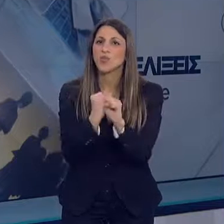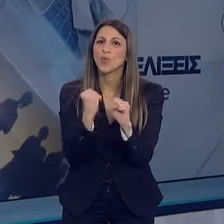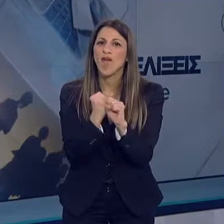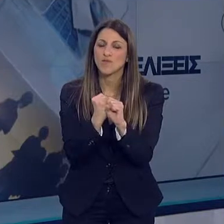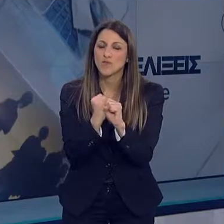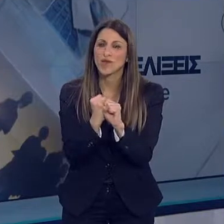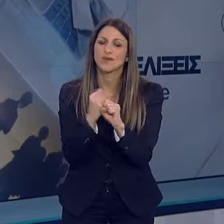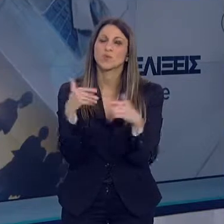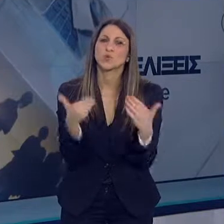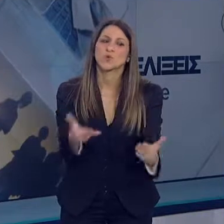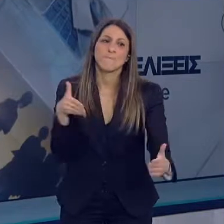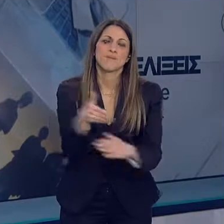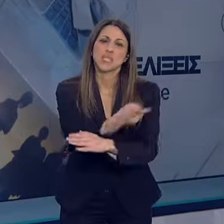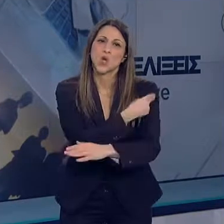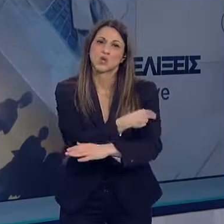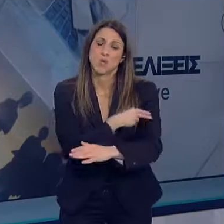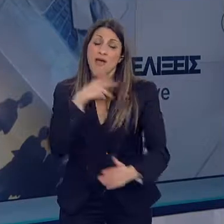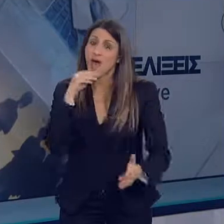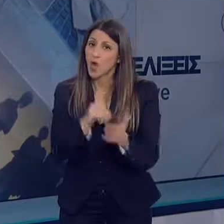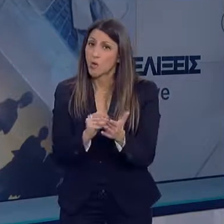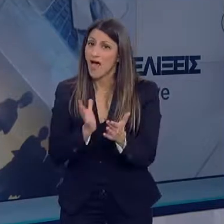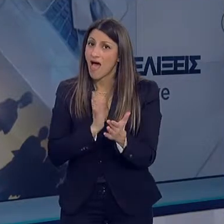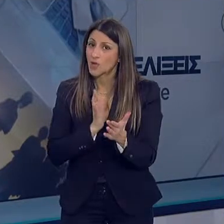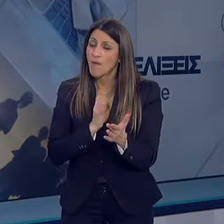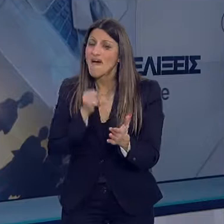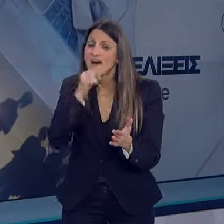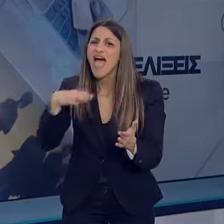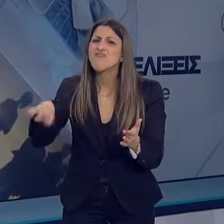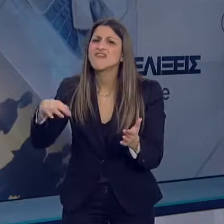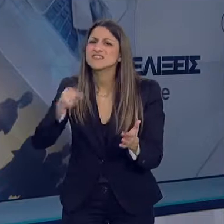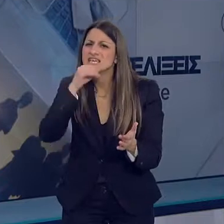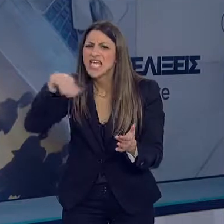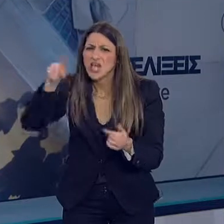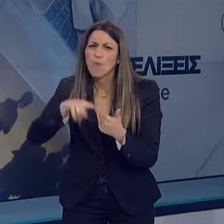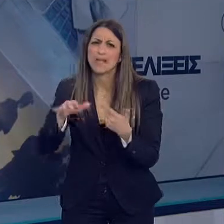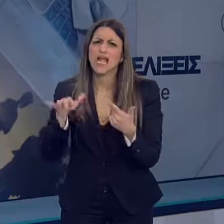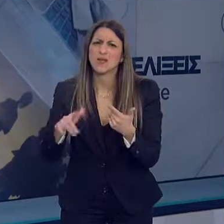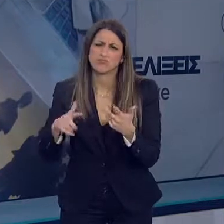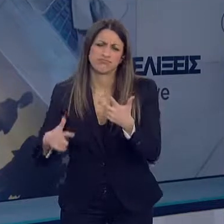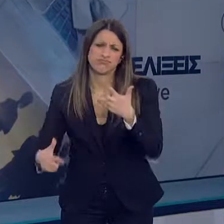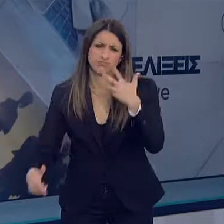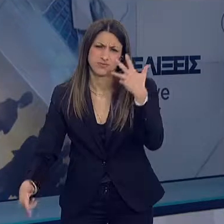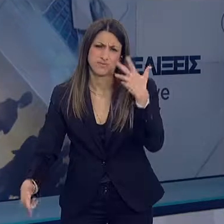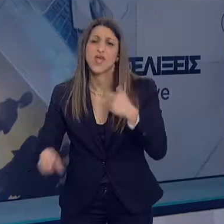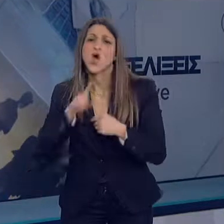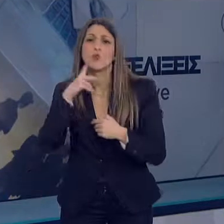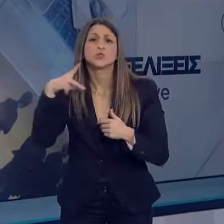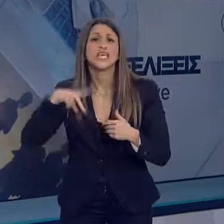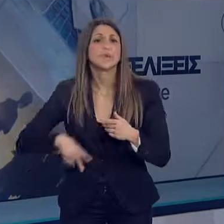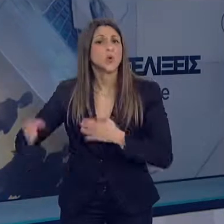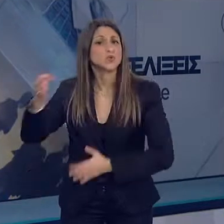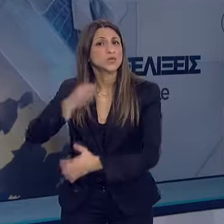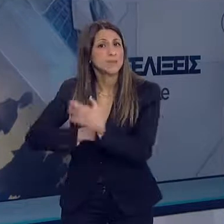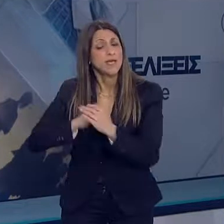ομάδες. Και έχετε πάρει γεύση από αυτή τη στρατηγική ήδη με αυτά που αναφέρει ο Υπουργός, τους ελέγχους που γίνονται. Και φυσικά